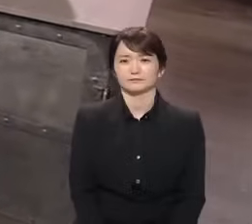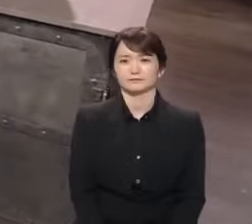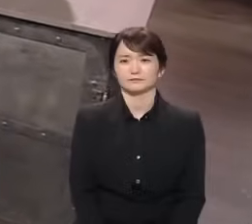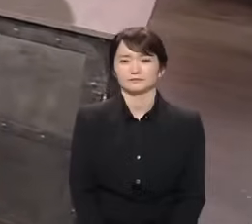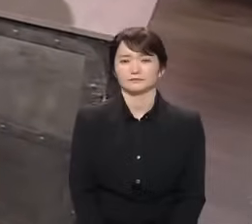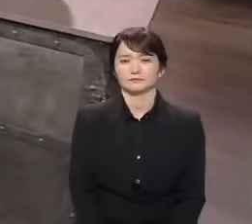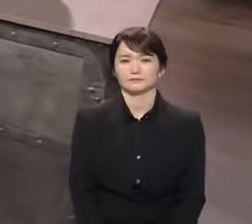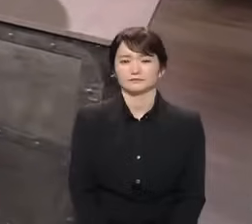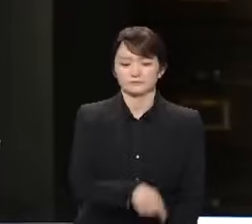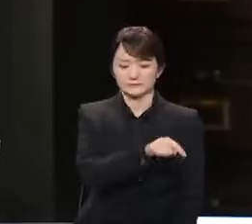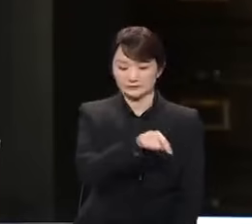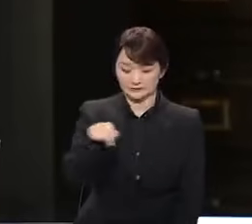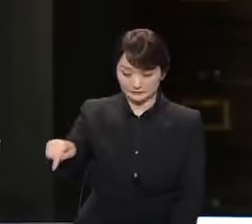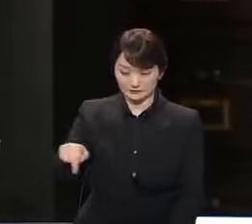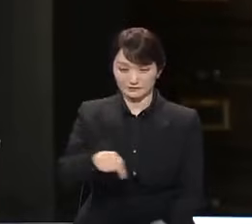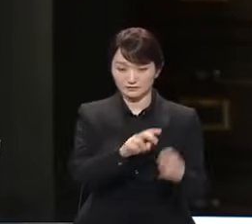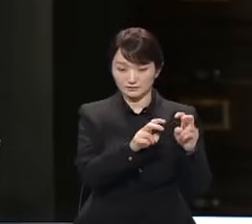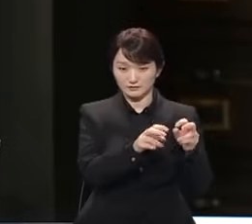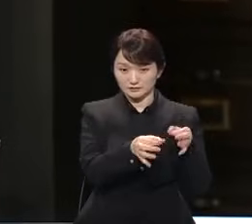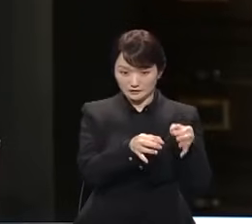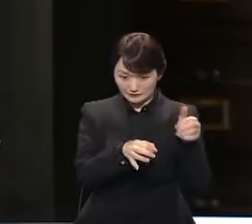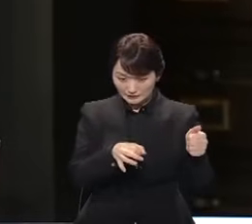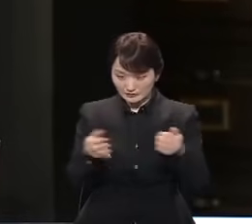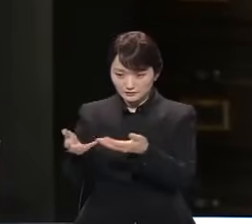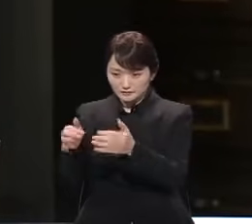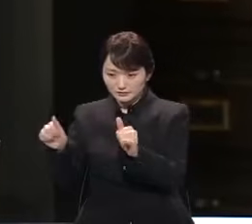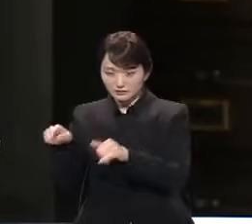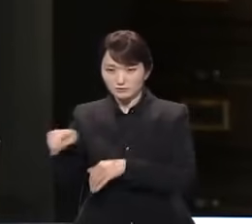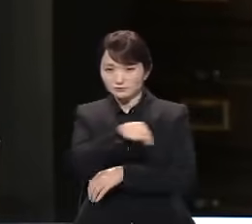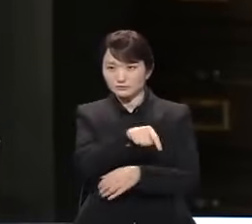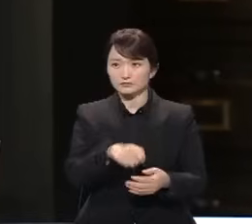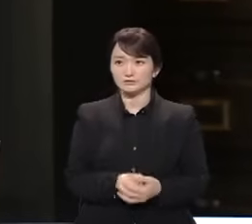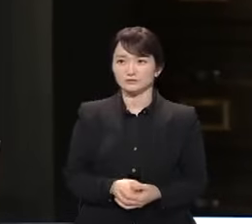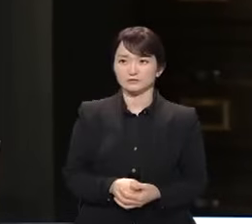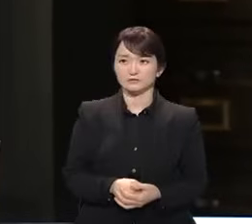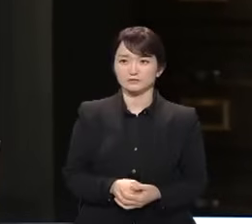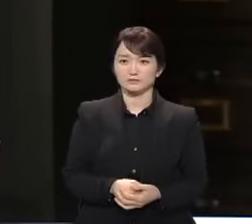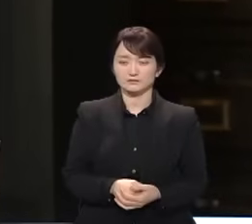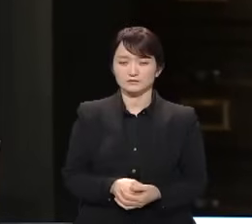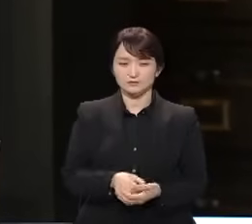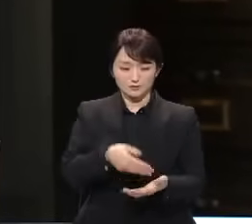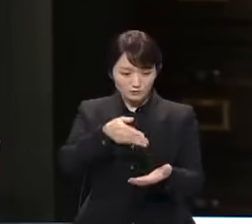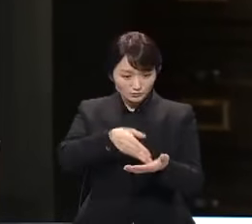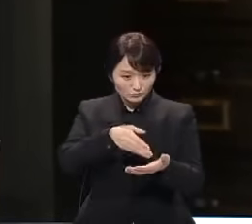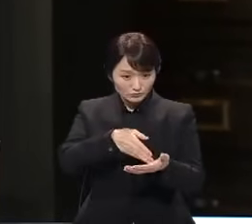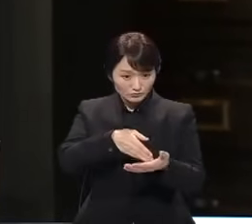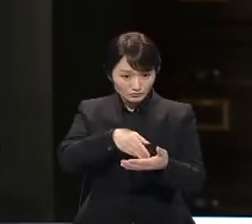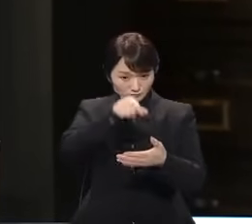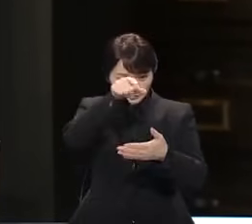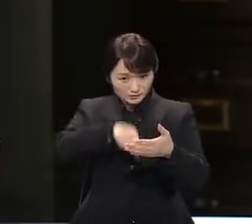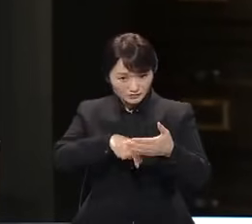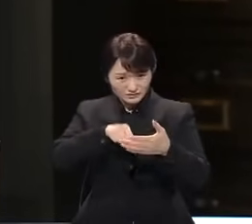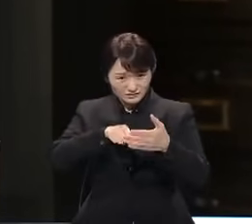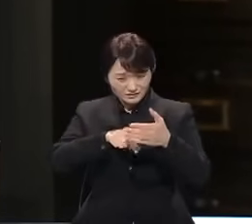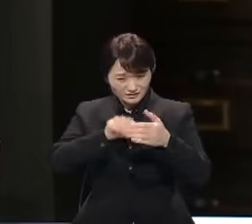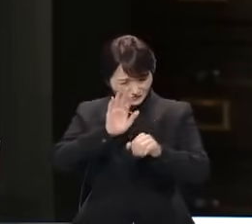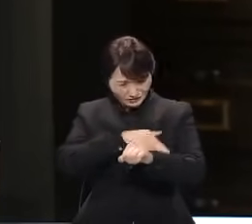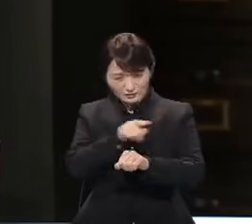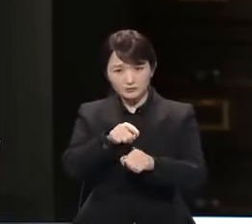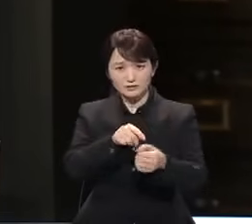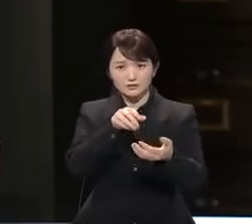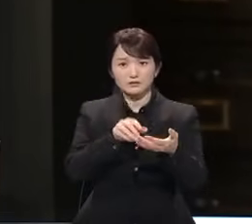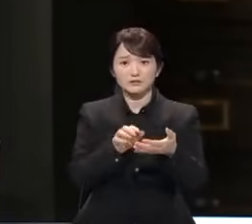것처럼 양측에서 그러니까 사장 측 직원분 측 양측에서 야 이거 보도 오보야 하면서 기사를 내려달라고 계속